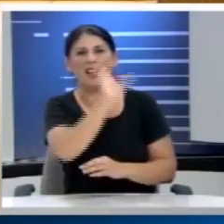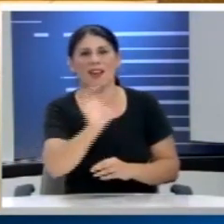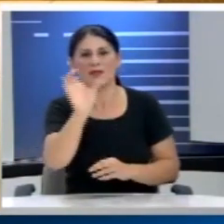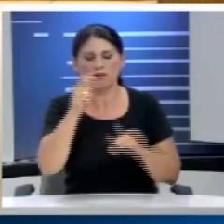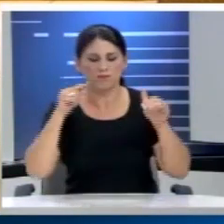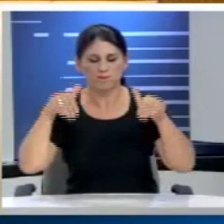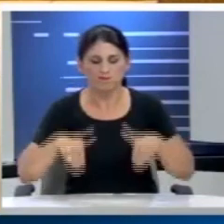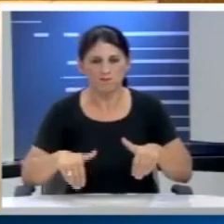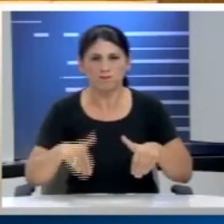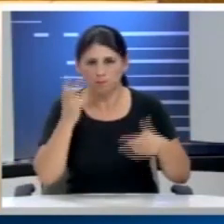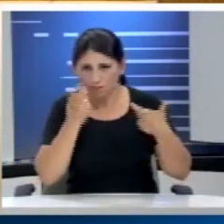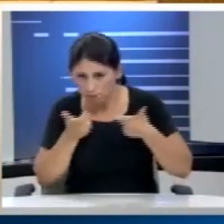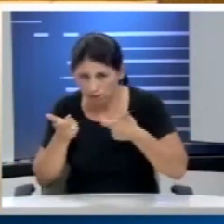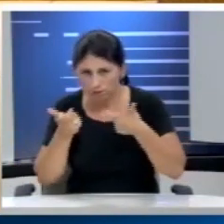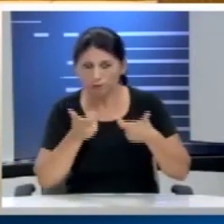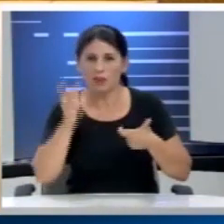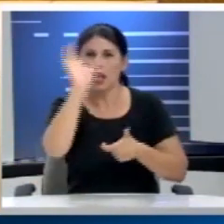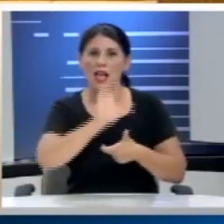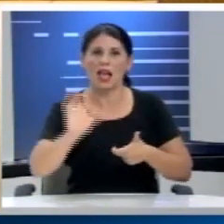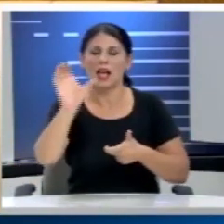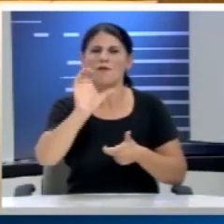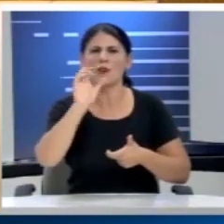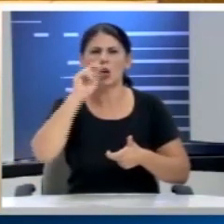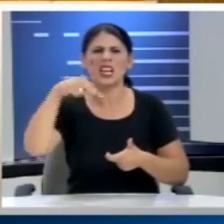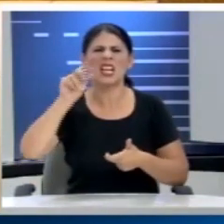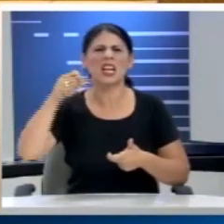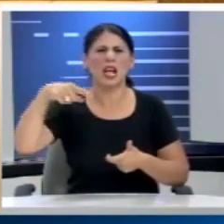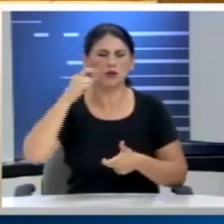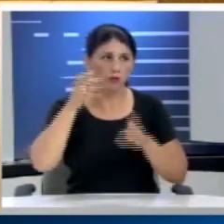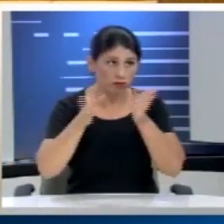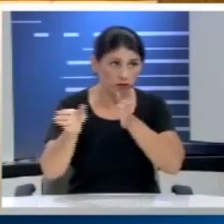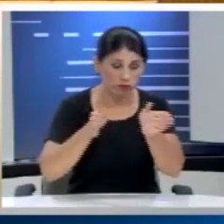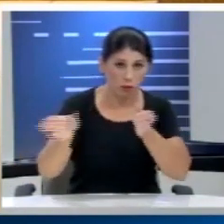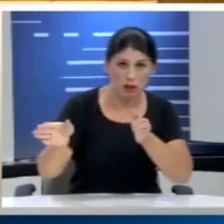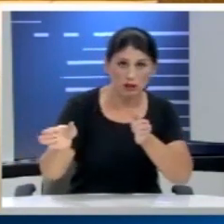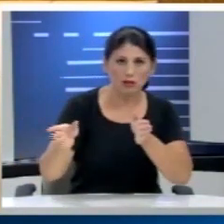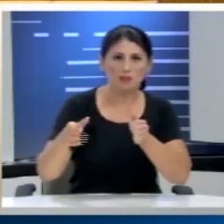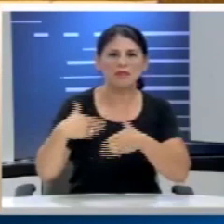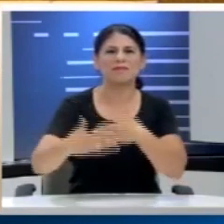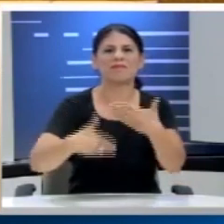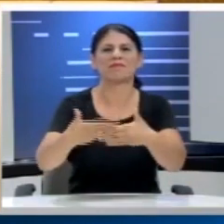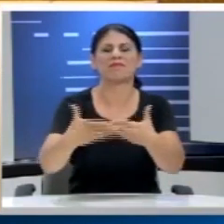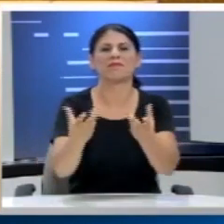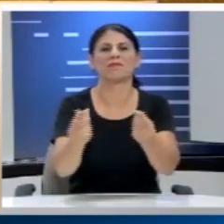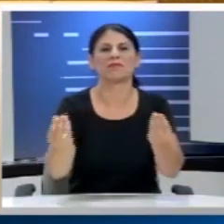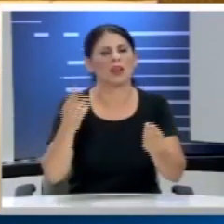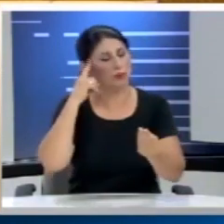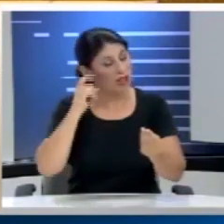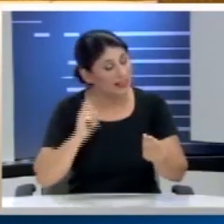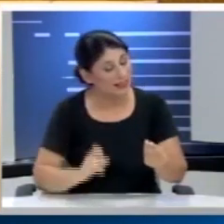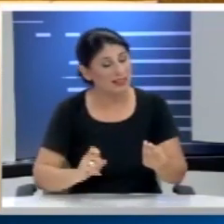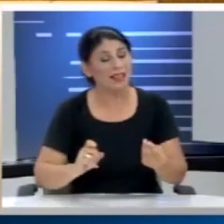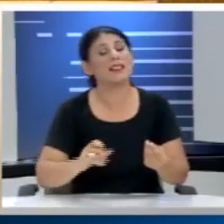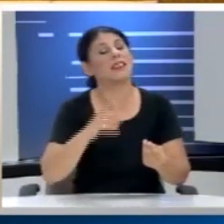σας πειθαρχία και εποπτεία, ο ευρωατλαντικός σας προσανατολισμός και μια σειρά τόσα άλλα που τα ξέρετε